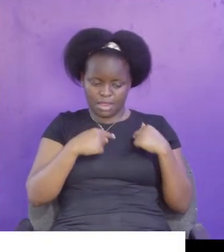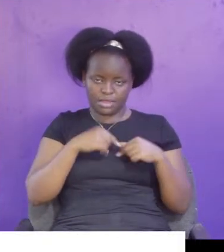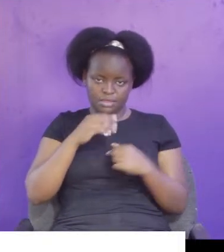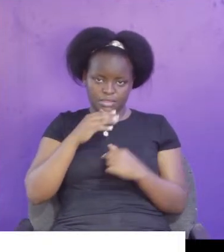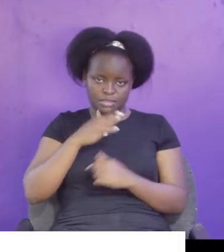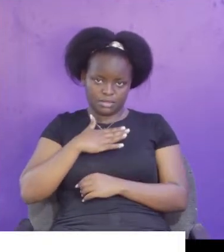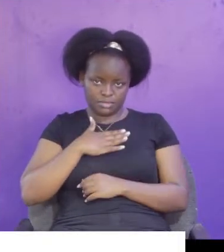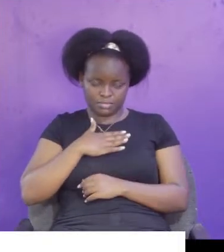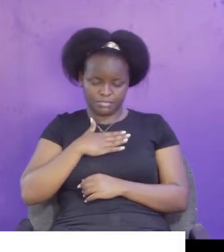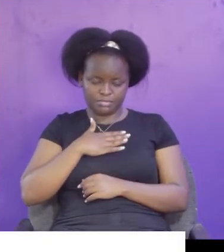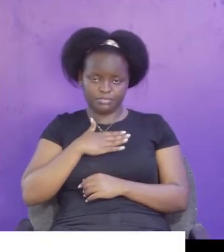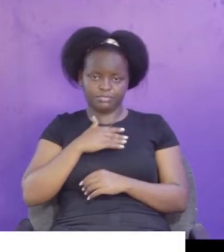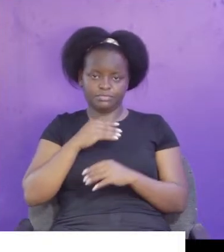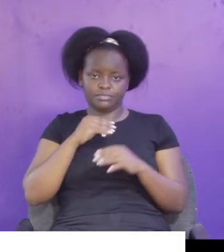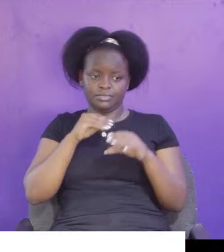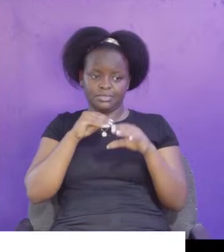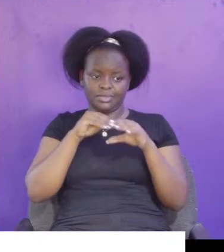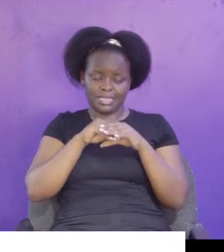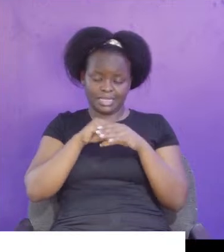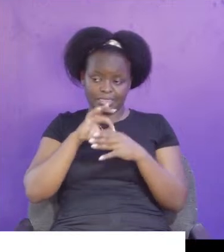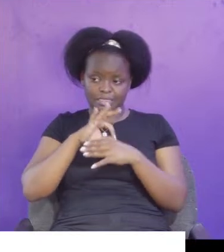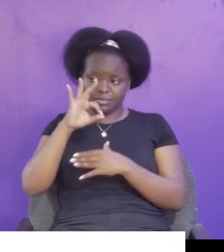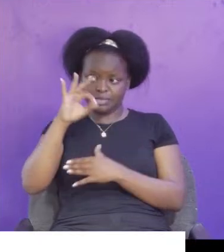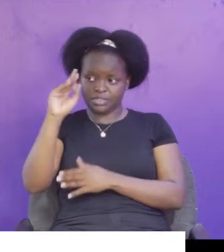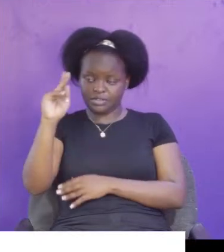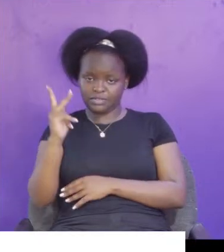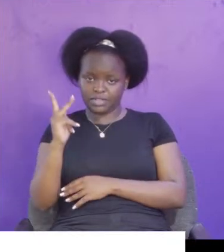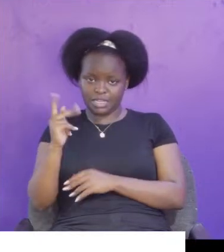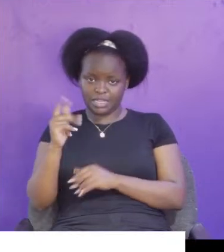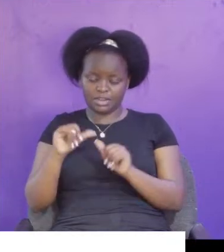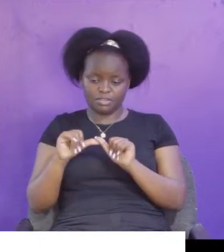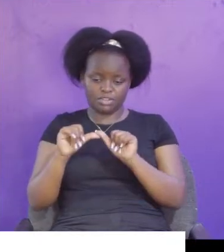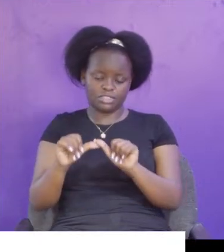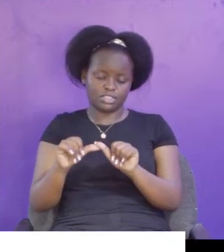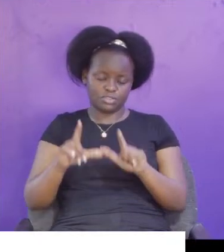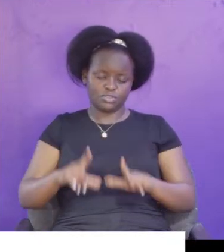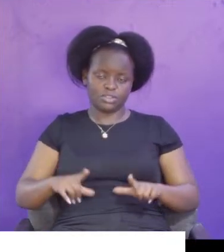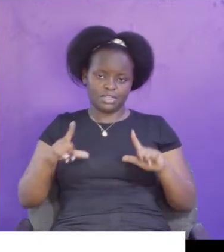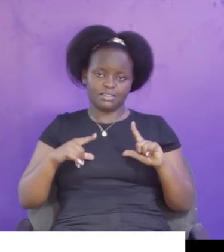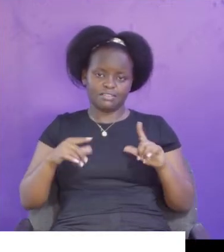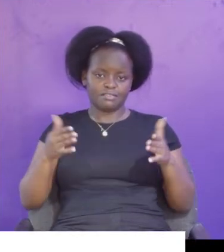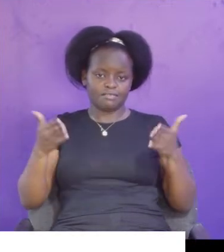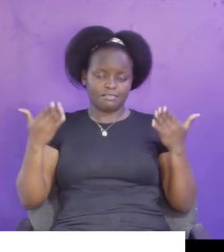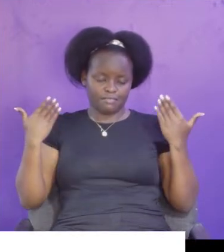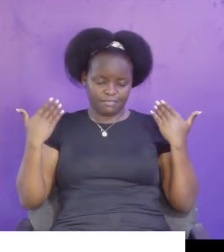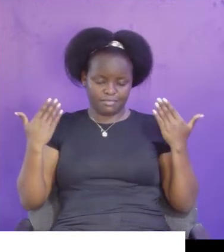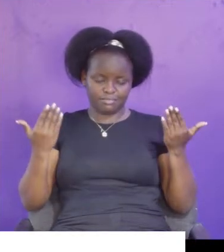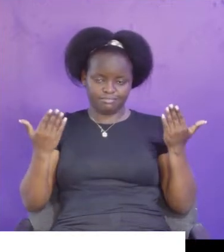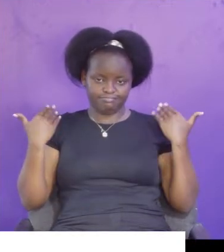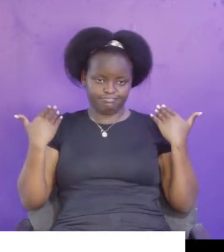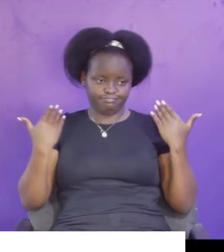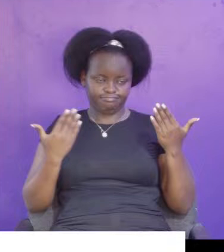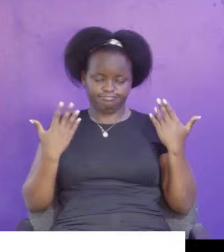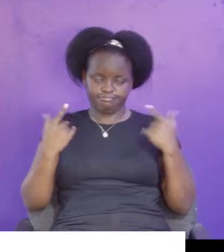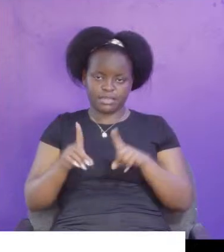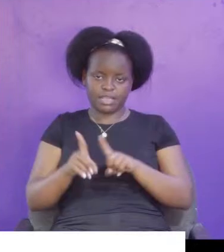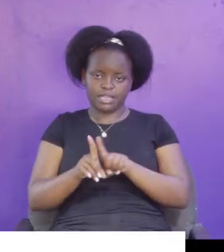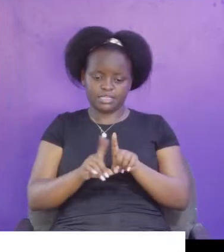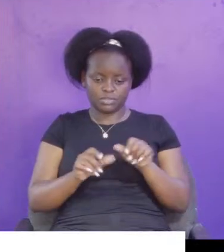ya spirit ya Kenya, ataendelea kuishi miaka na miaka tukisonga mbele.